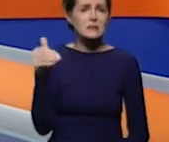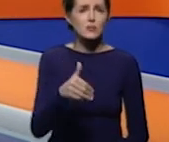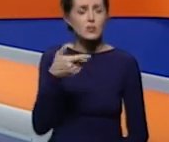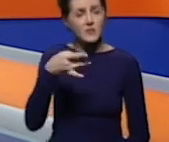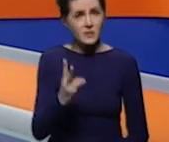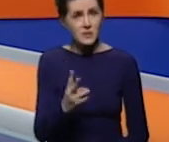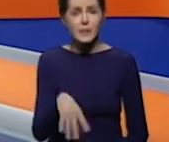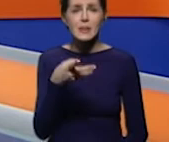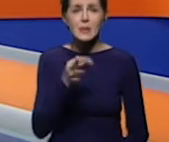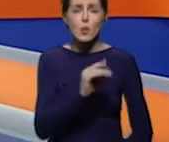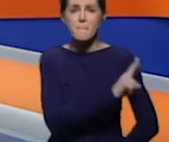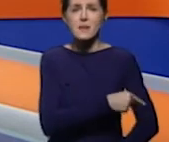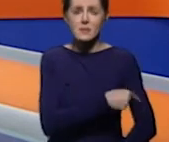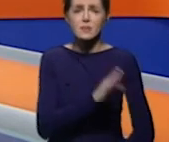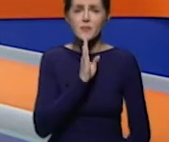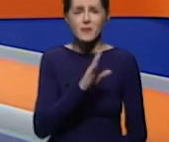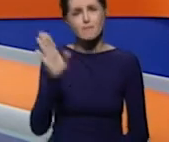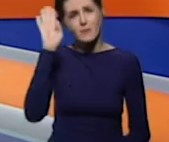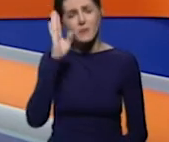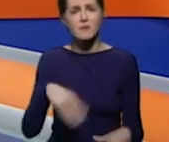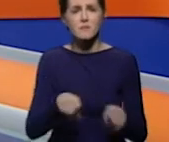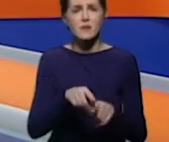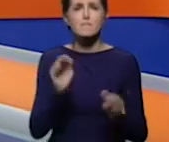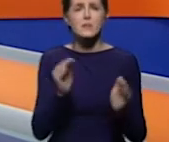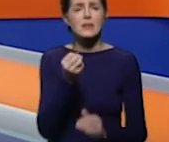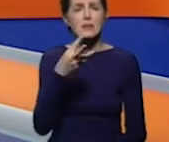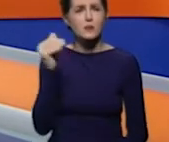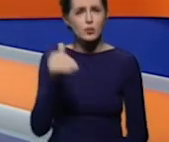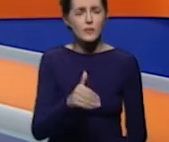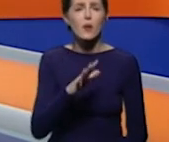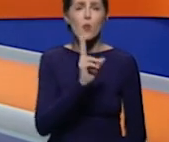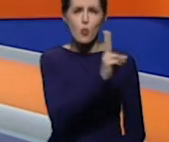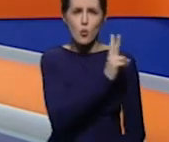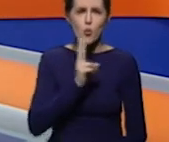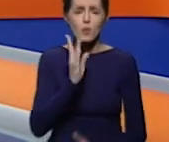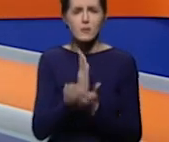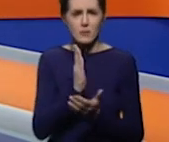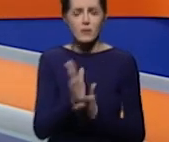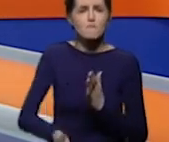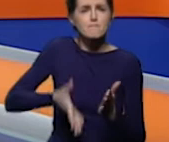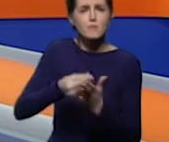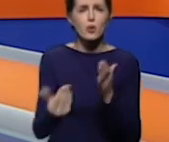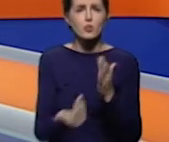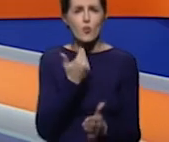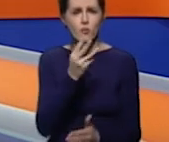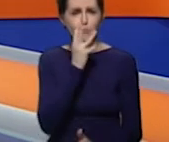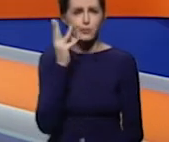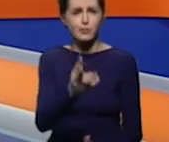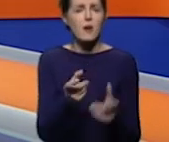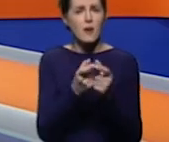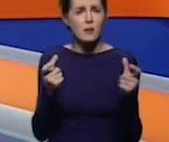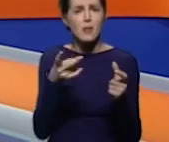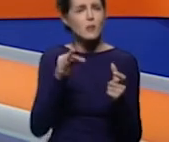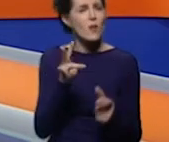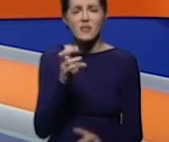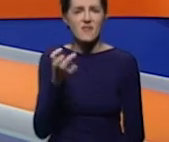гривень, а медсестри – більше 13. Деяким вже надійшли накрутки, нові оклади. Проте не всім,